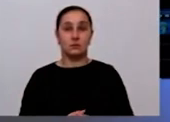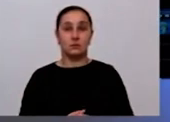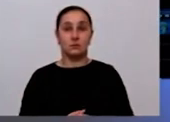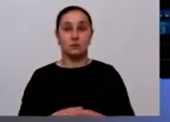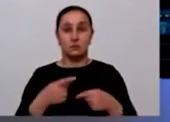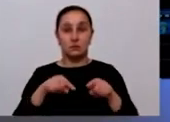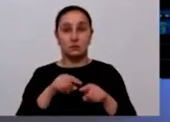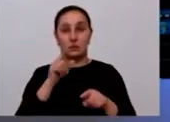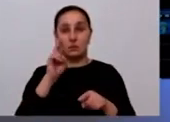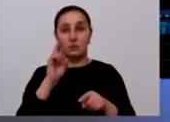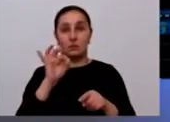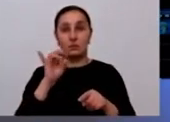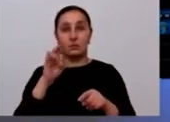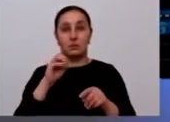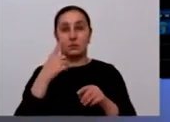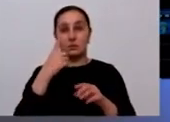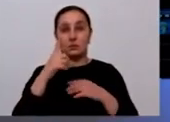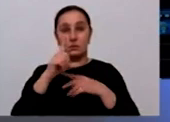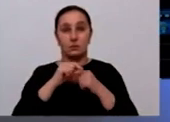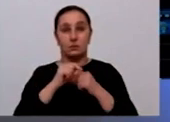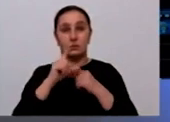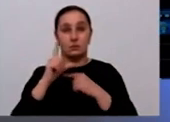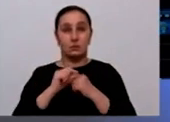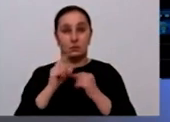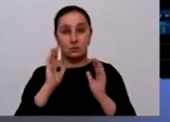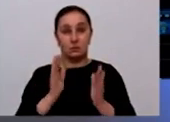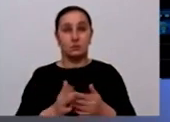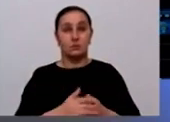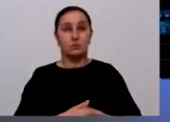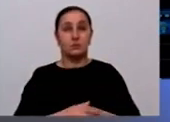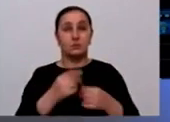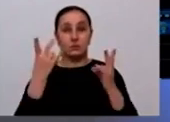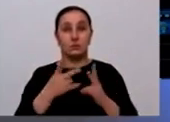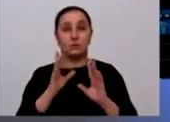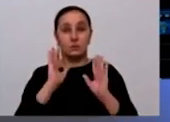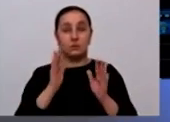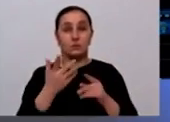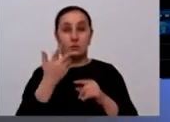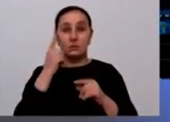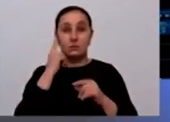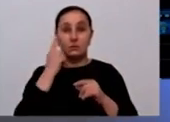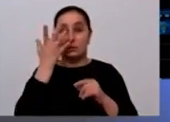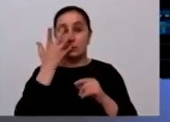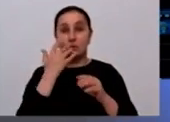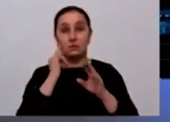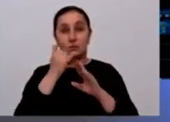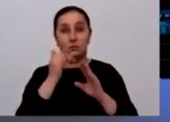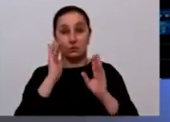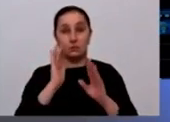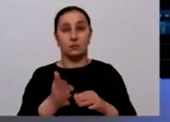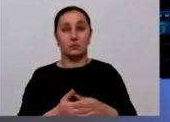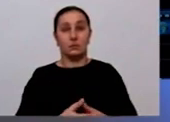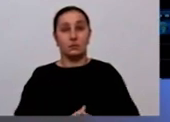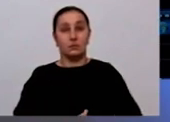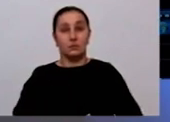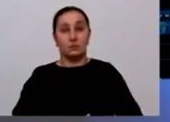Bularni Ctrl Y qilib, ikkitasini bitta qilib oldik. Buni esa, demak, yashil rang quyib olishimiz kerak bo'ladi.